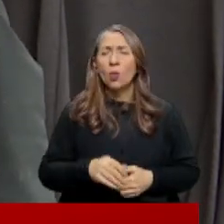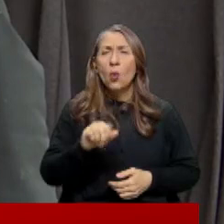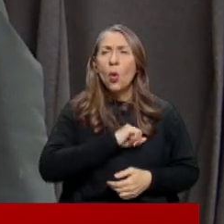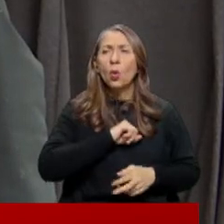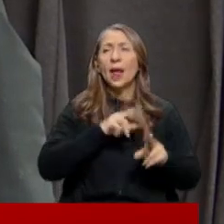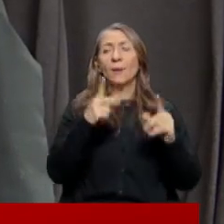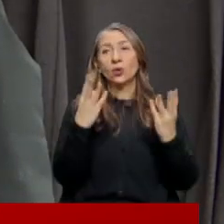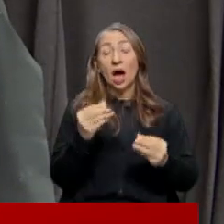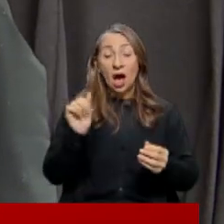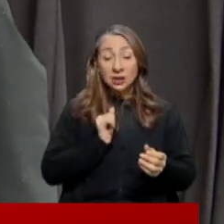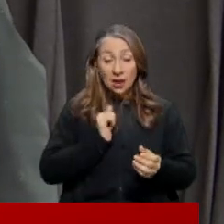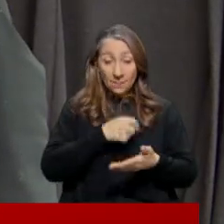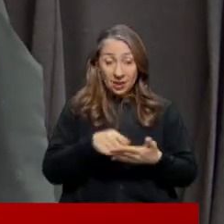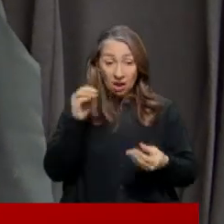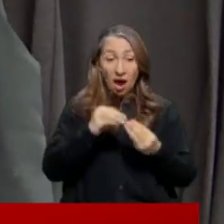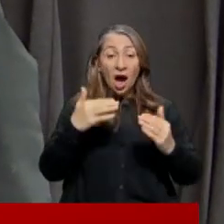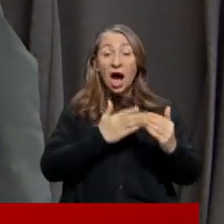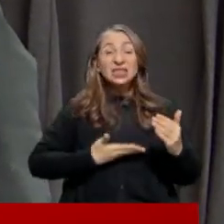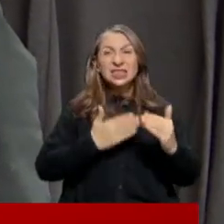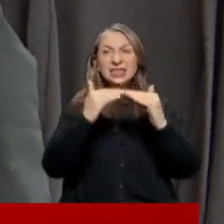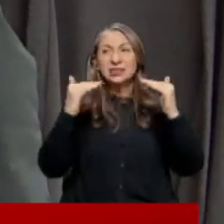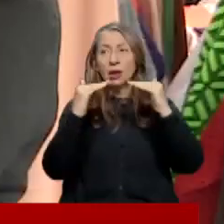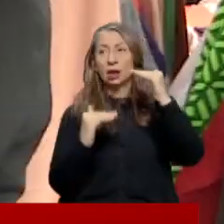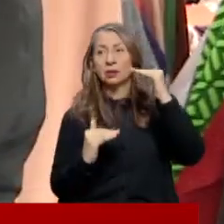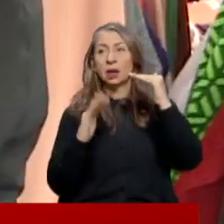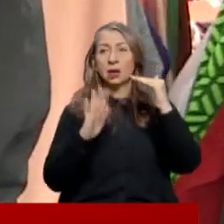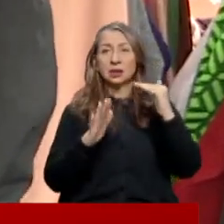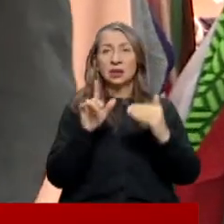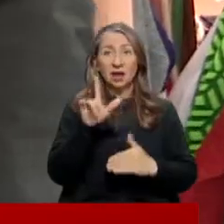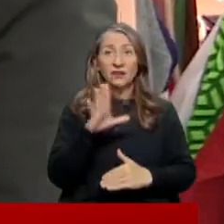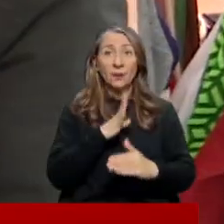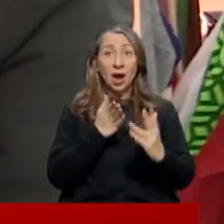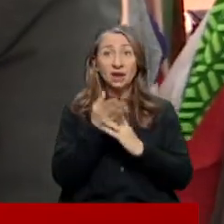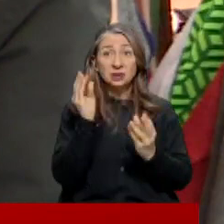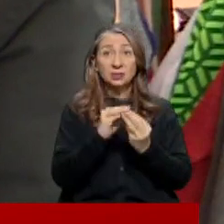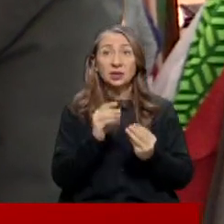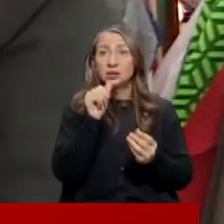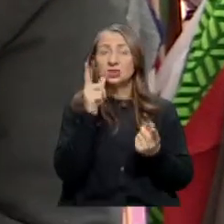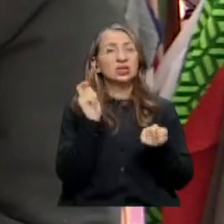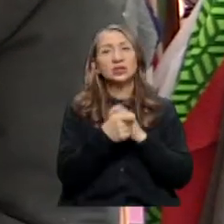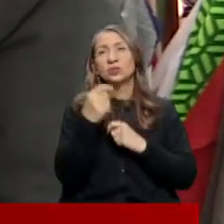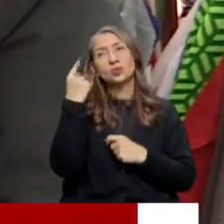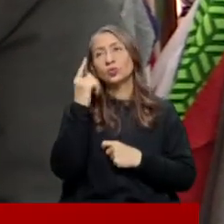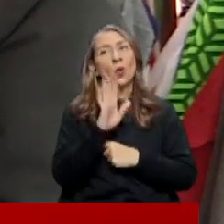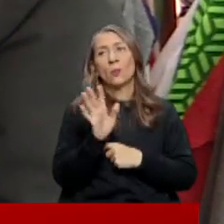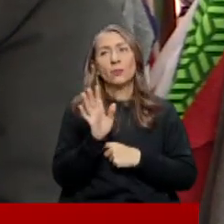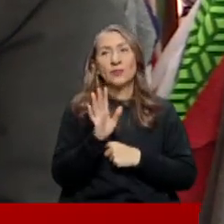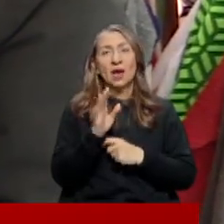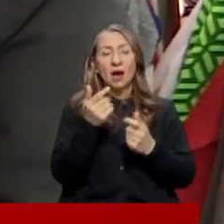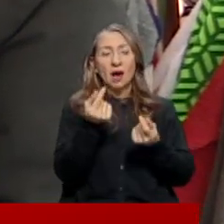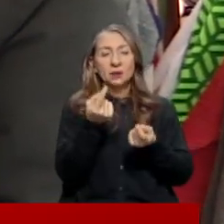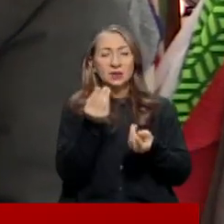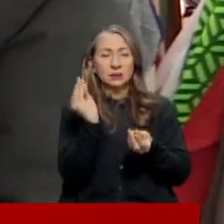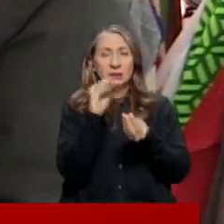korktukları gibi de oldu. Asgari ücret aşık sınırının altında kaldı. Gerek var mı ara zam mı? yine hiçbir şey değiştireceğini düşünmüyorum. Yine az bir